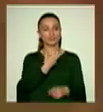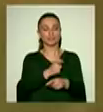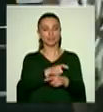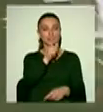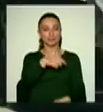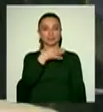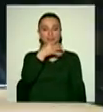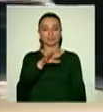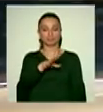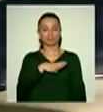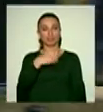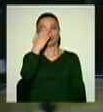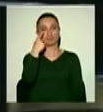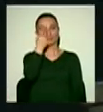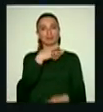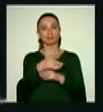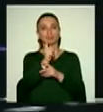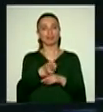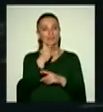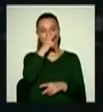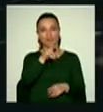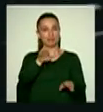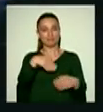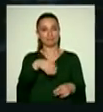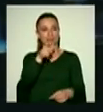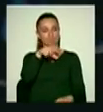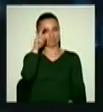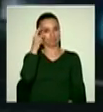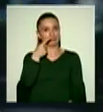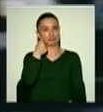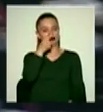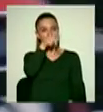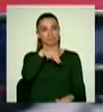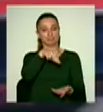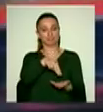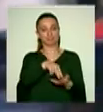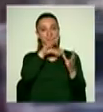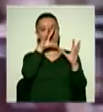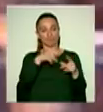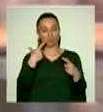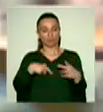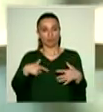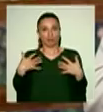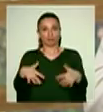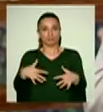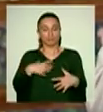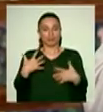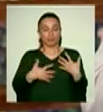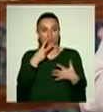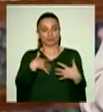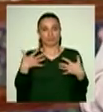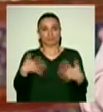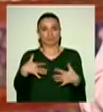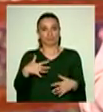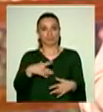რომ მოვიდა ძალიან ლამაზი იყო. მეთევზეს აღარ გავდა. ჯენტლმენივით გამოიყურებოდა. ყველაფერი